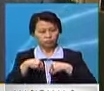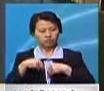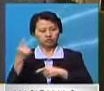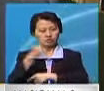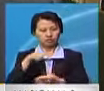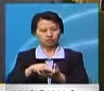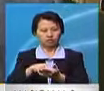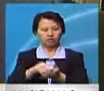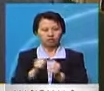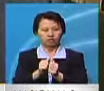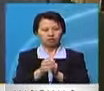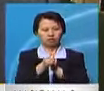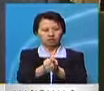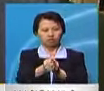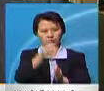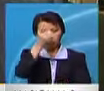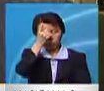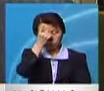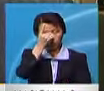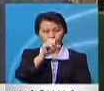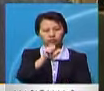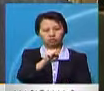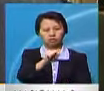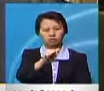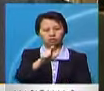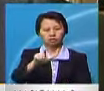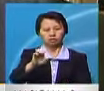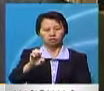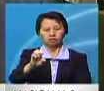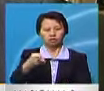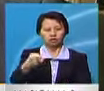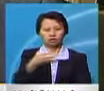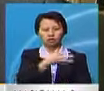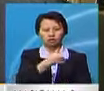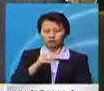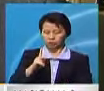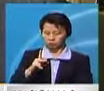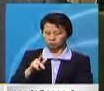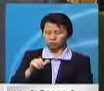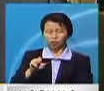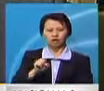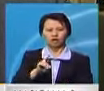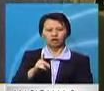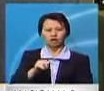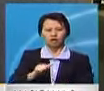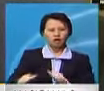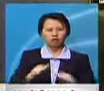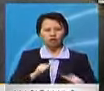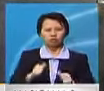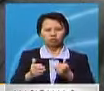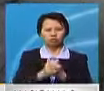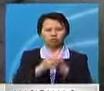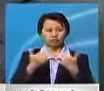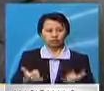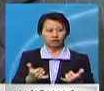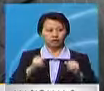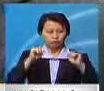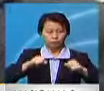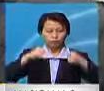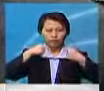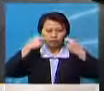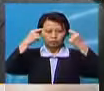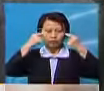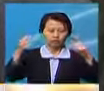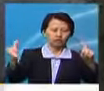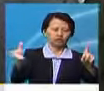kepimpinan Datuk Seri Saleh dan juga KSU yang proaktif level dahulu ke sekarang ini boleh berjaya untuk